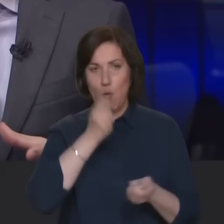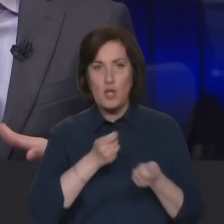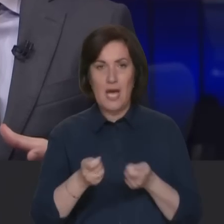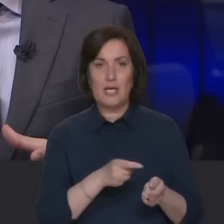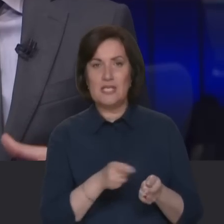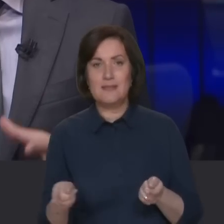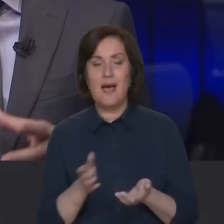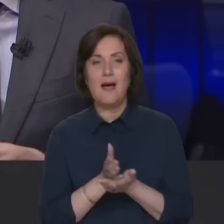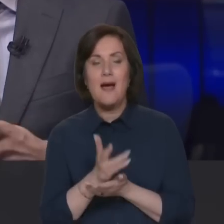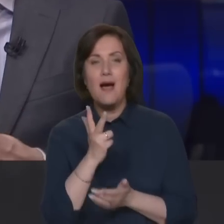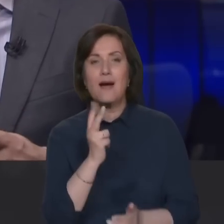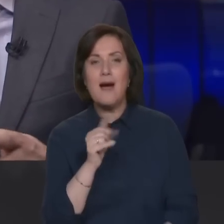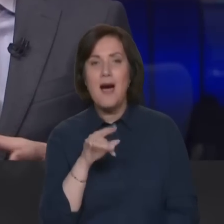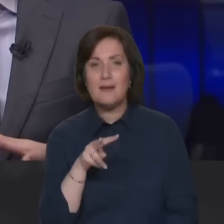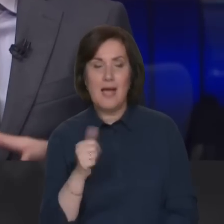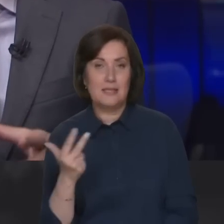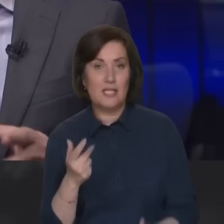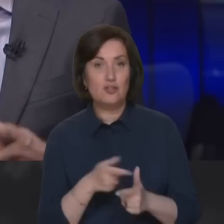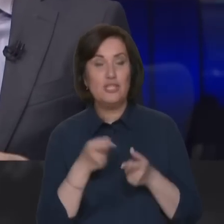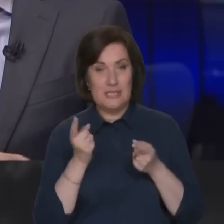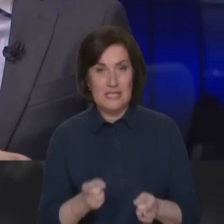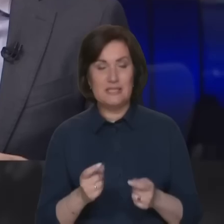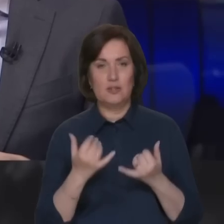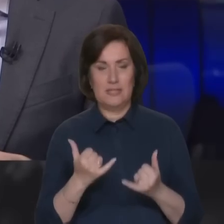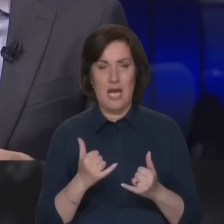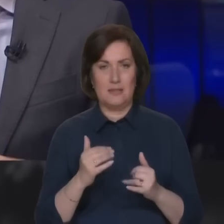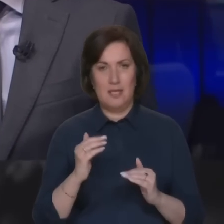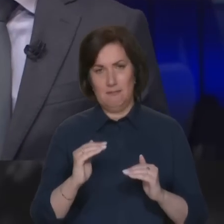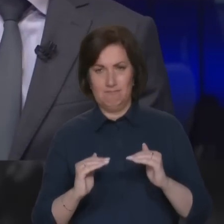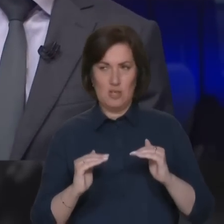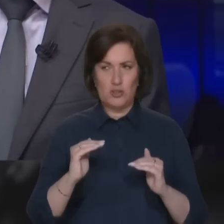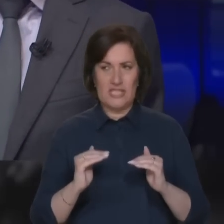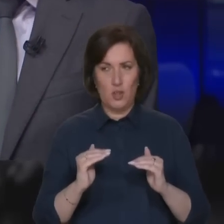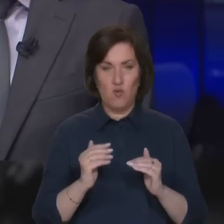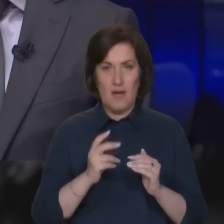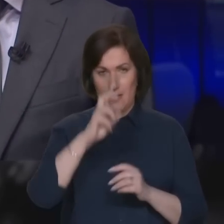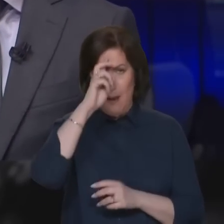Карла III? І чи дійсно відбувається зараз спроба розхитування самої монархії?